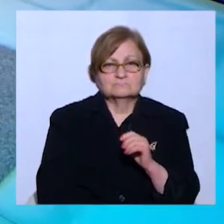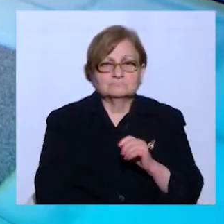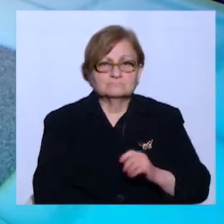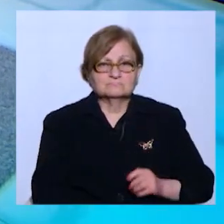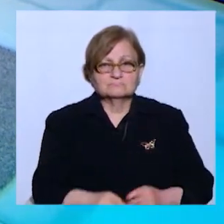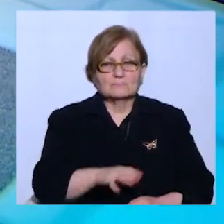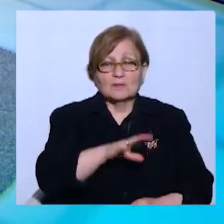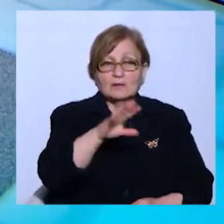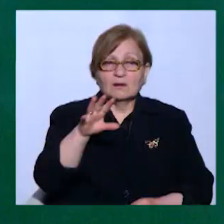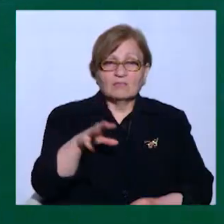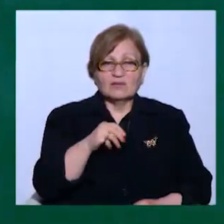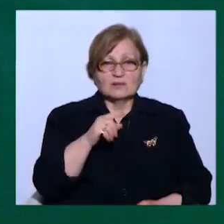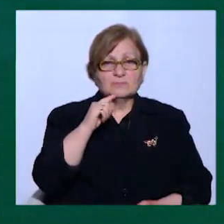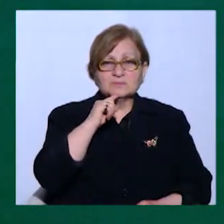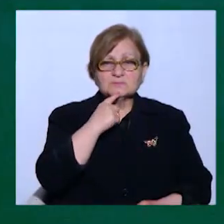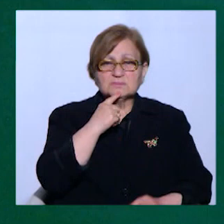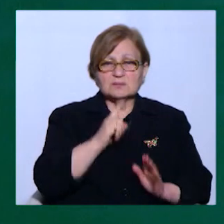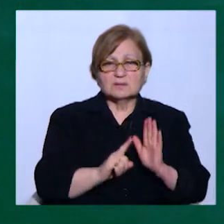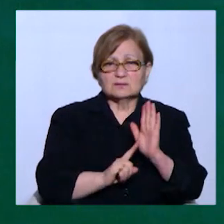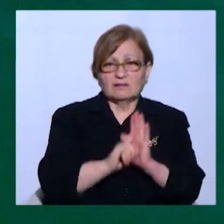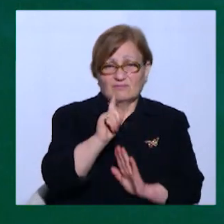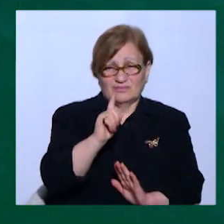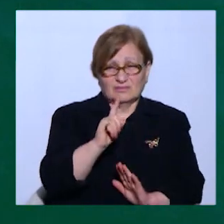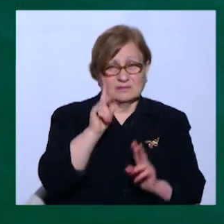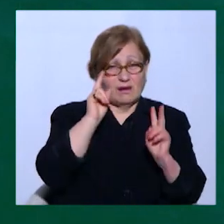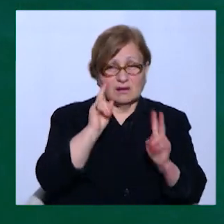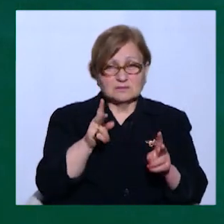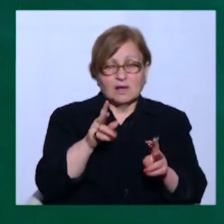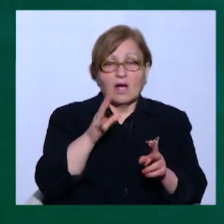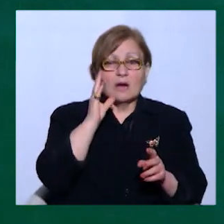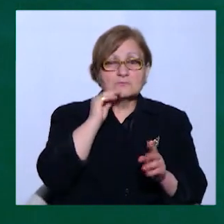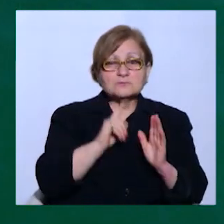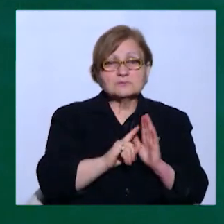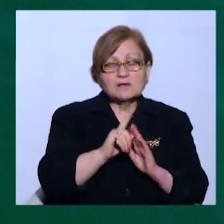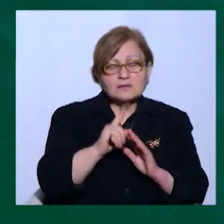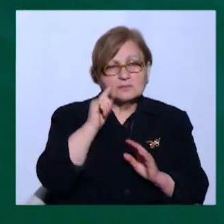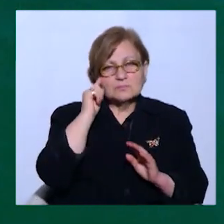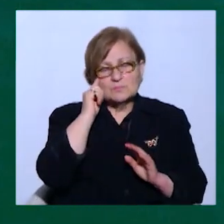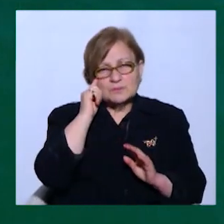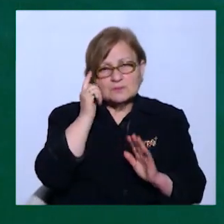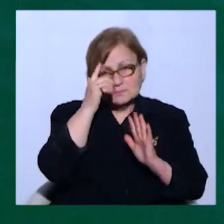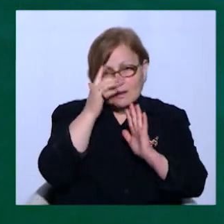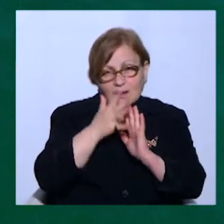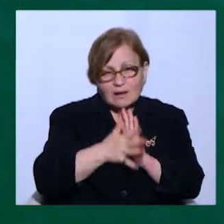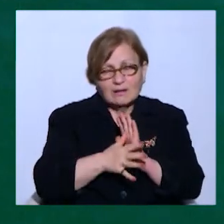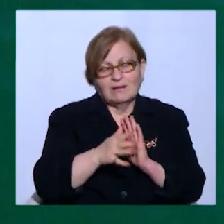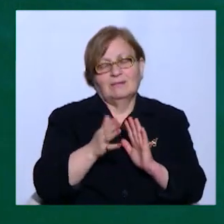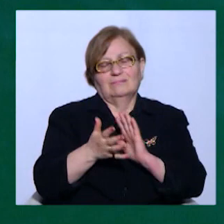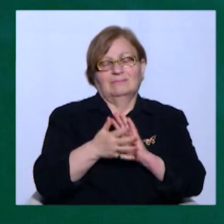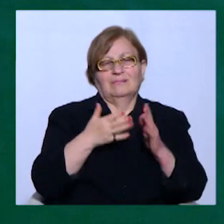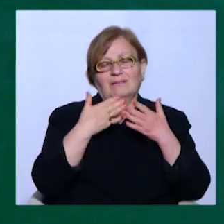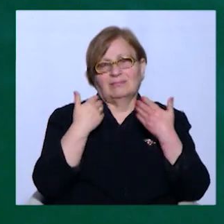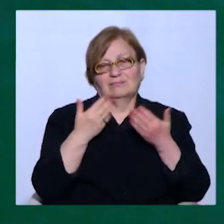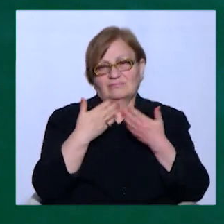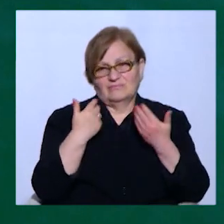ყველაფერი ძნელია თავიდან რაც არიცი, როგორც კი დაიწყებ კეთებას და ფიქს, მე ხვდები რა იოლი ყოფილა და განცდა